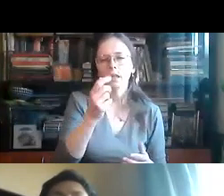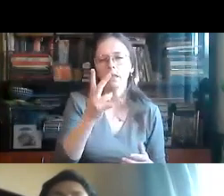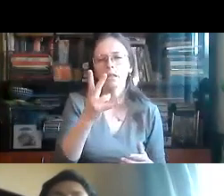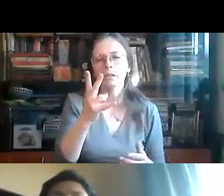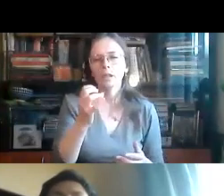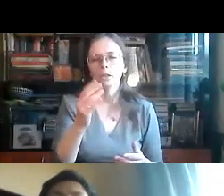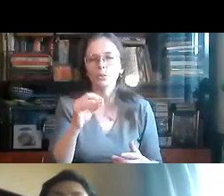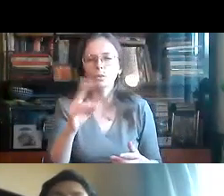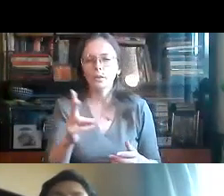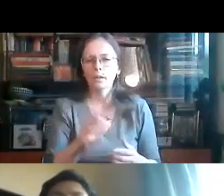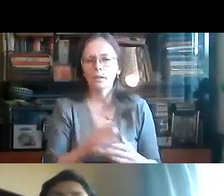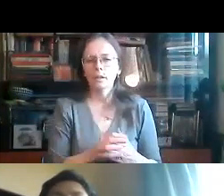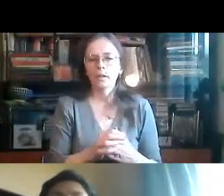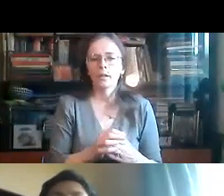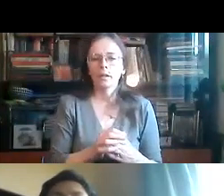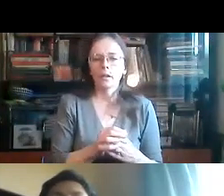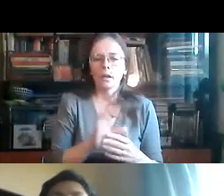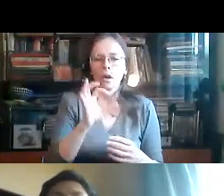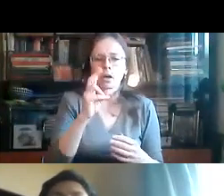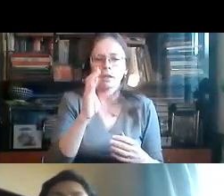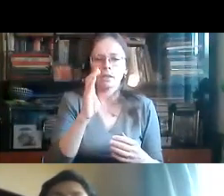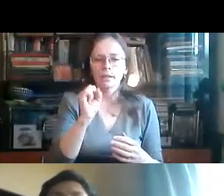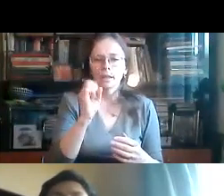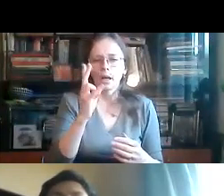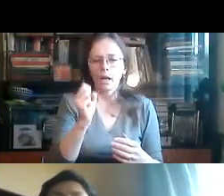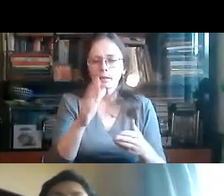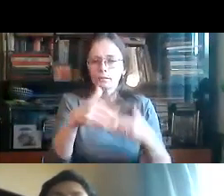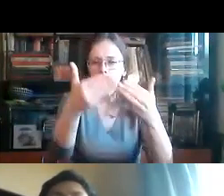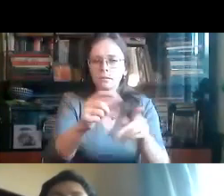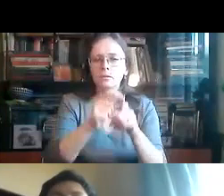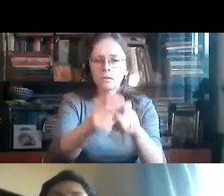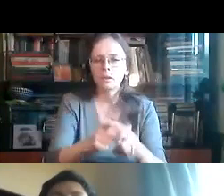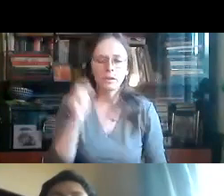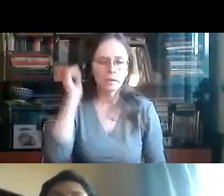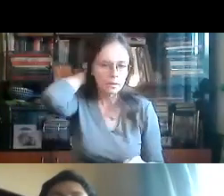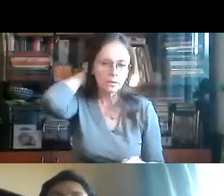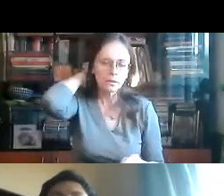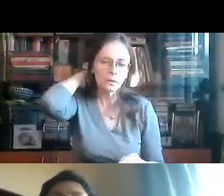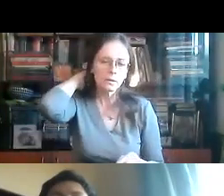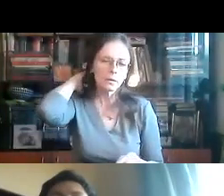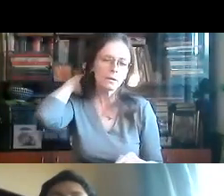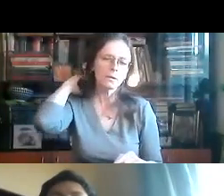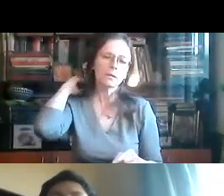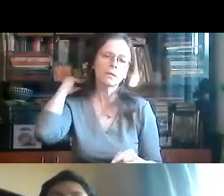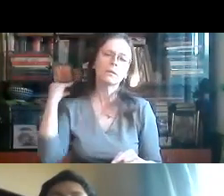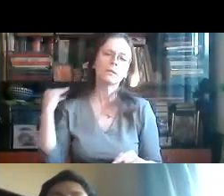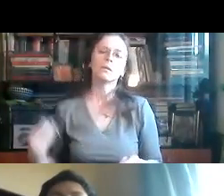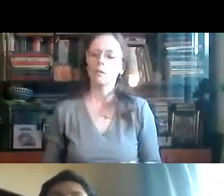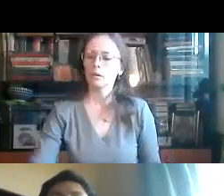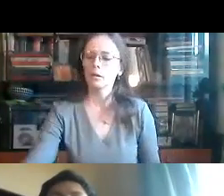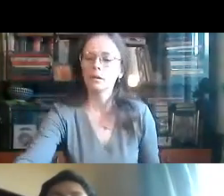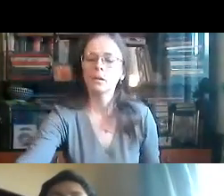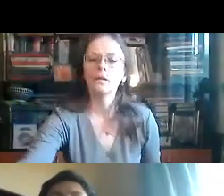я представлю Оксана, режиссер, художественный руководитель детской театральной школы с